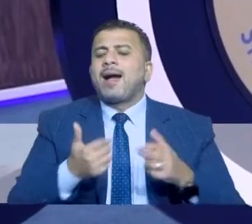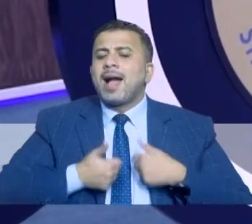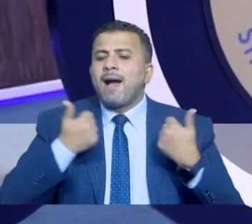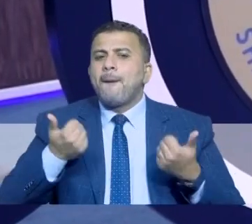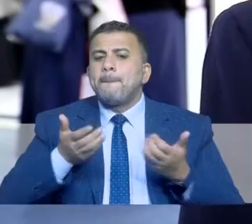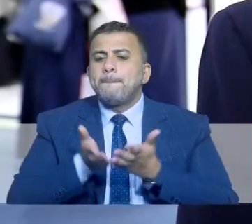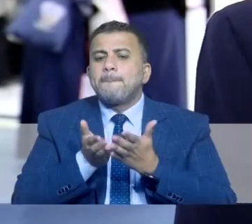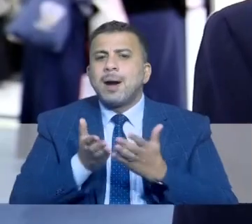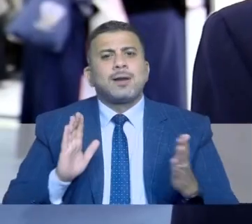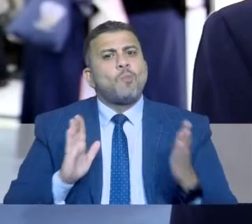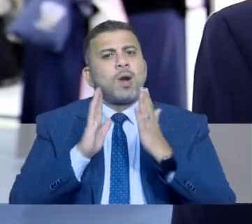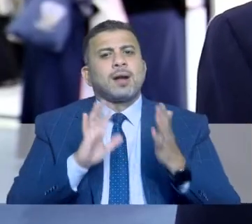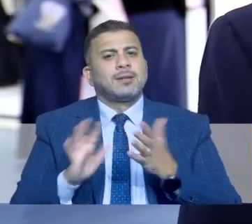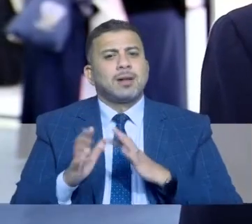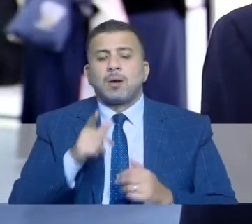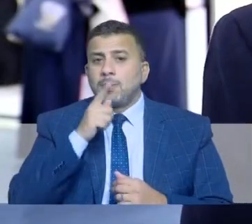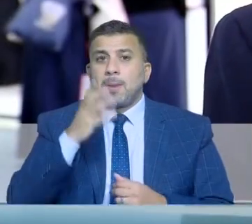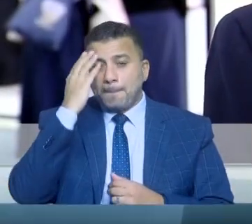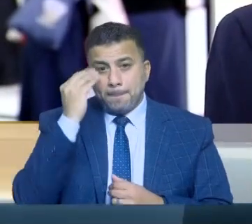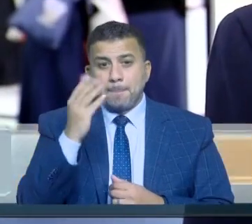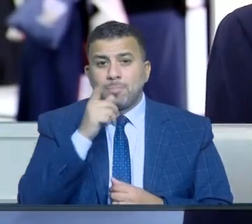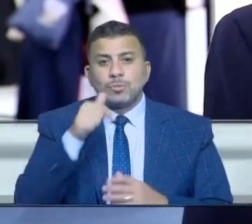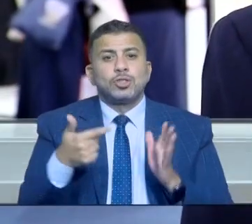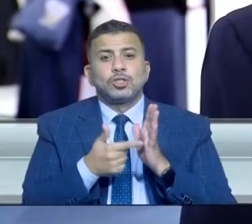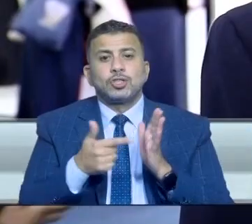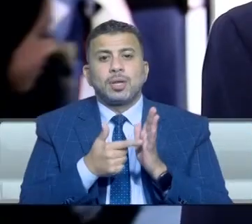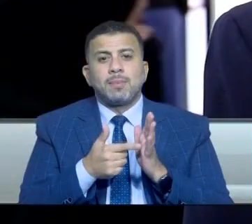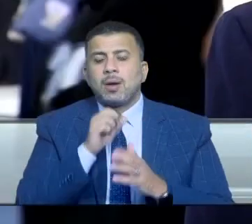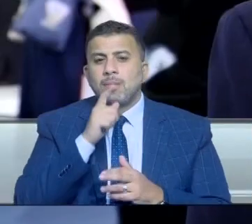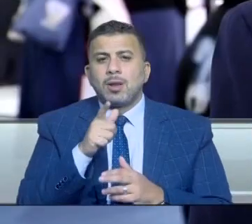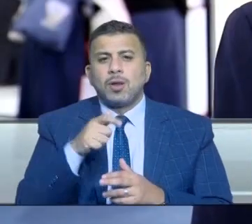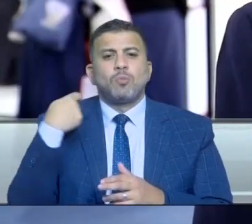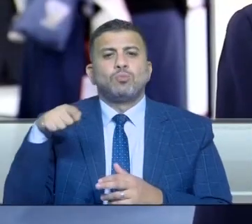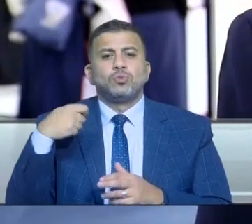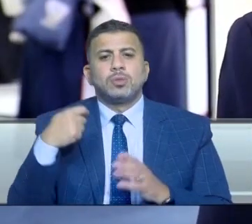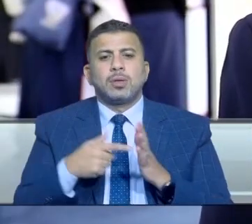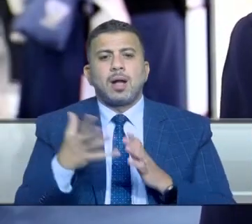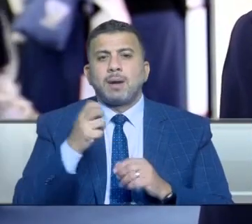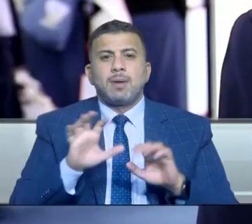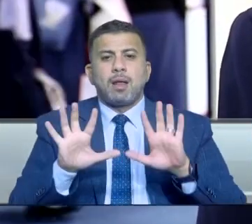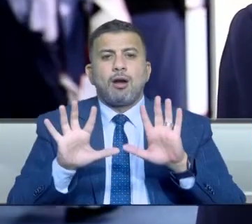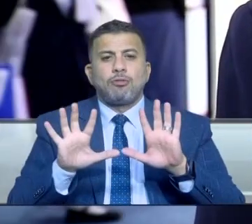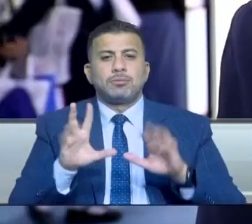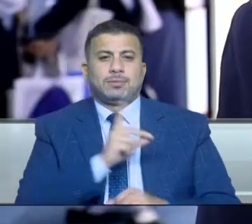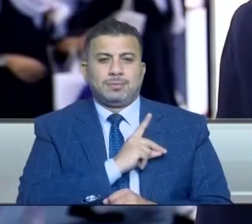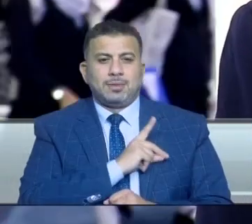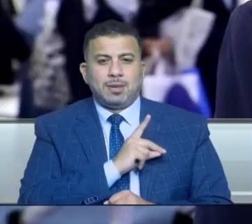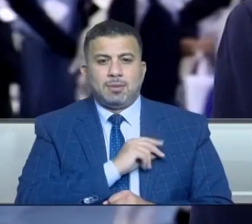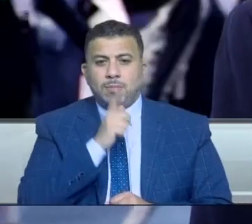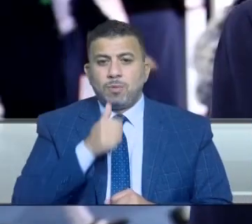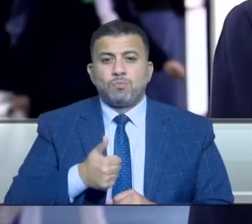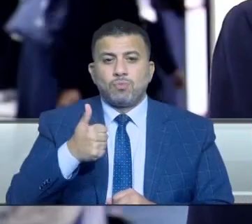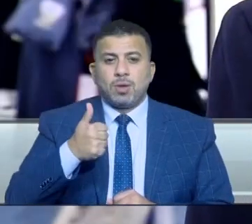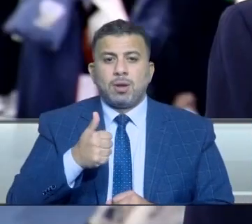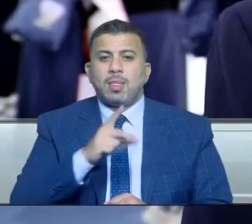البحر وشو واجهنا. هناك منحة في الجامعة تطرح، منحة مدير الجامعة لعشر طلبة في الدولة